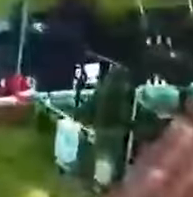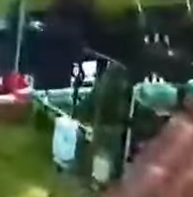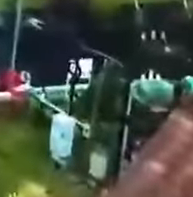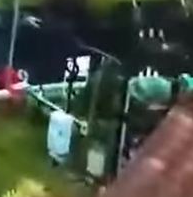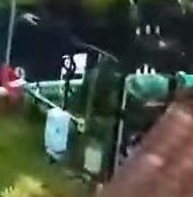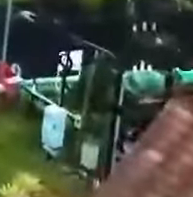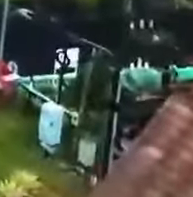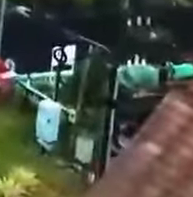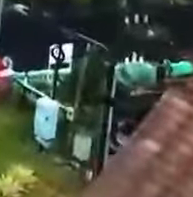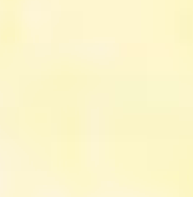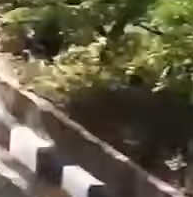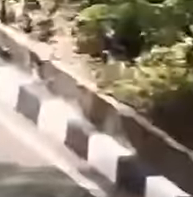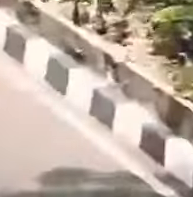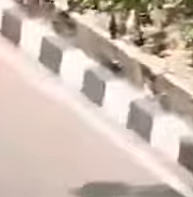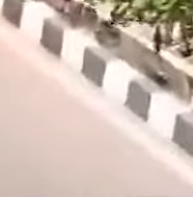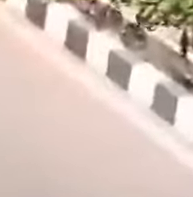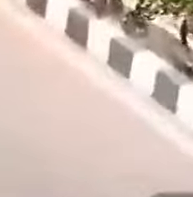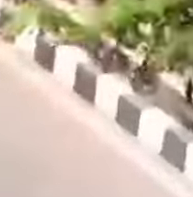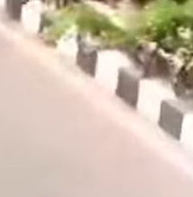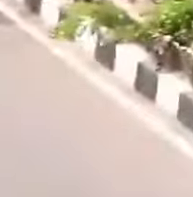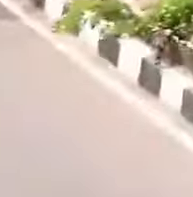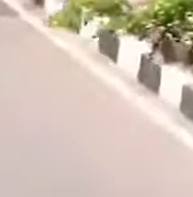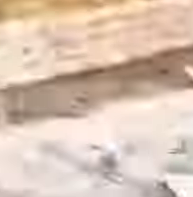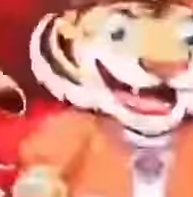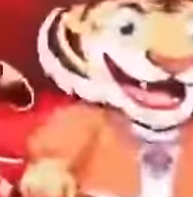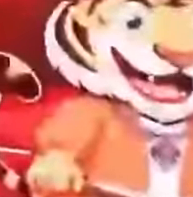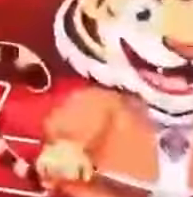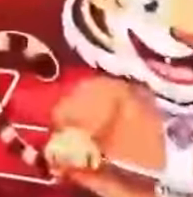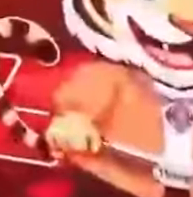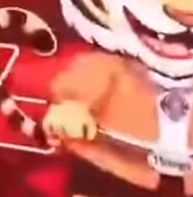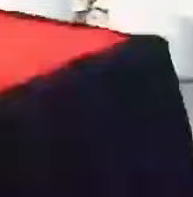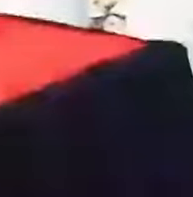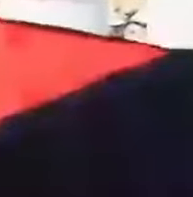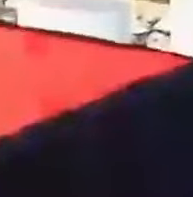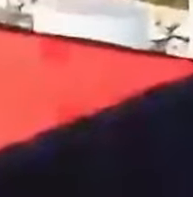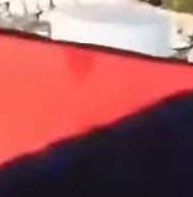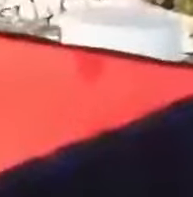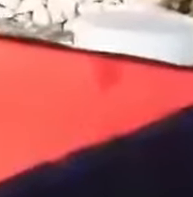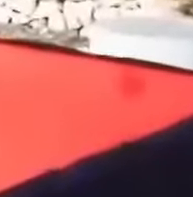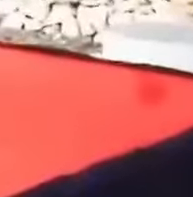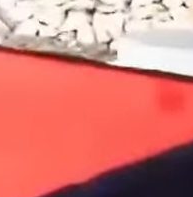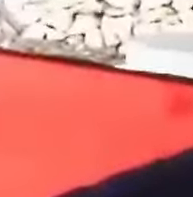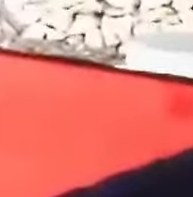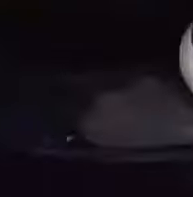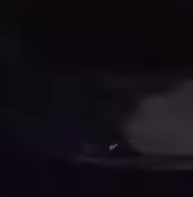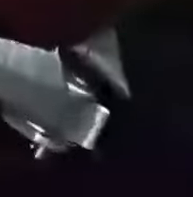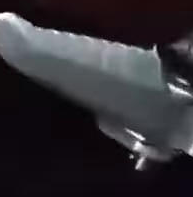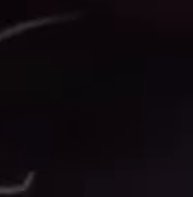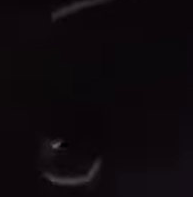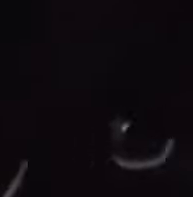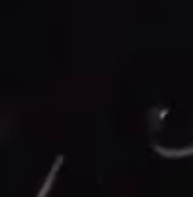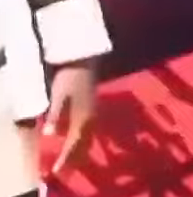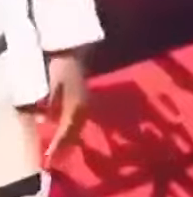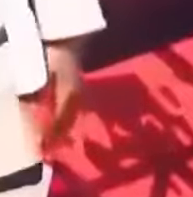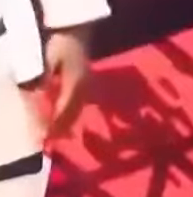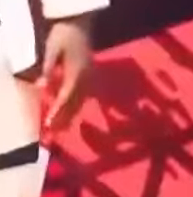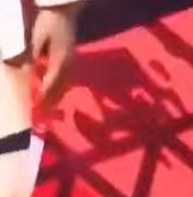KPU Provinsi Jawa Barat mempersembahkan Touring Demokrasi Road to 27